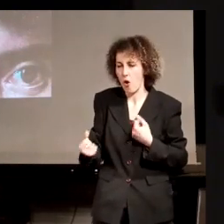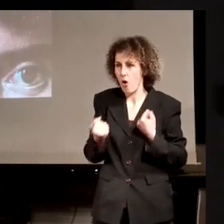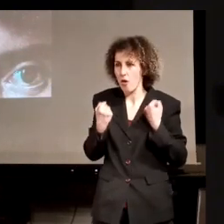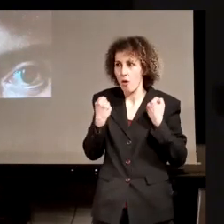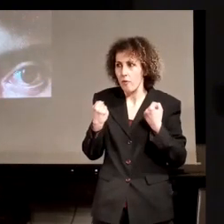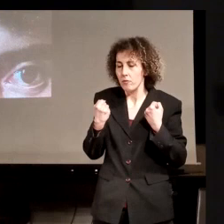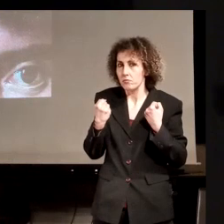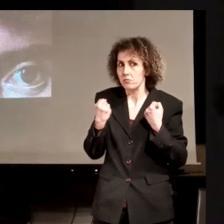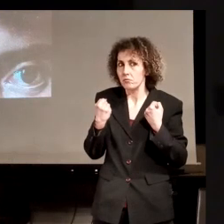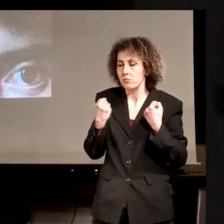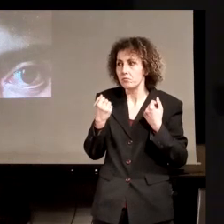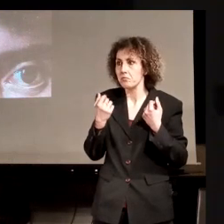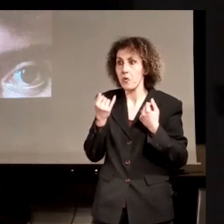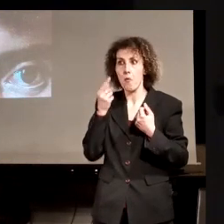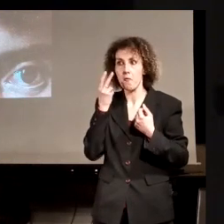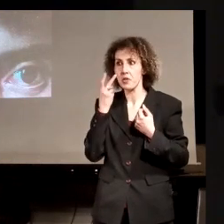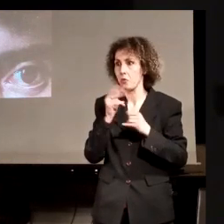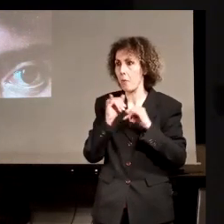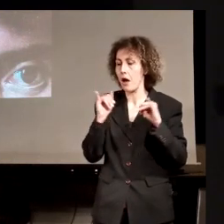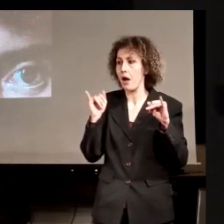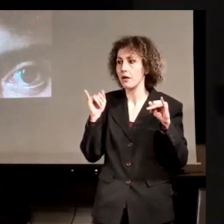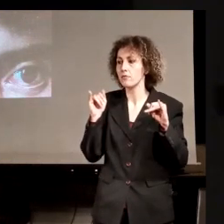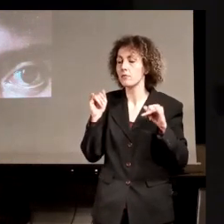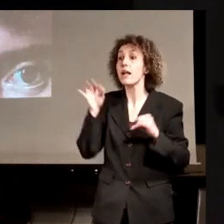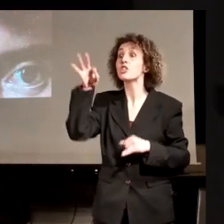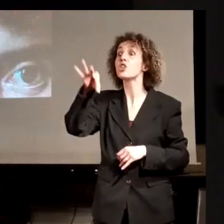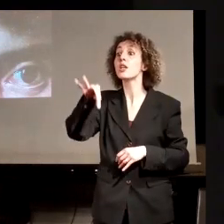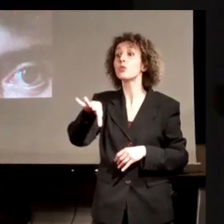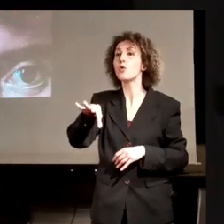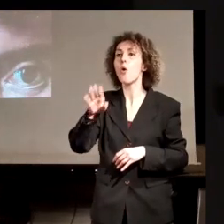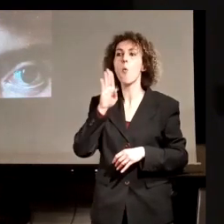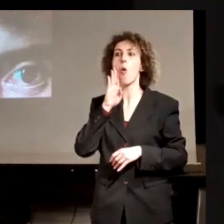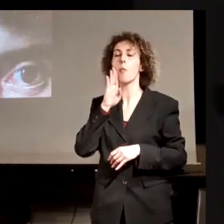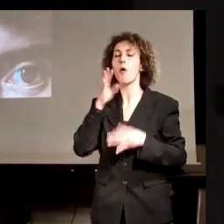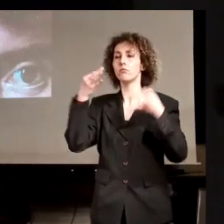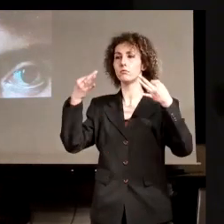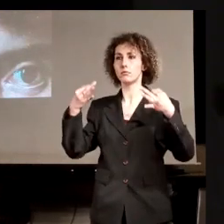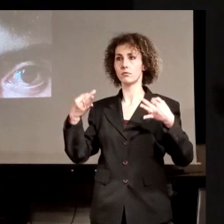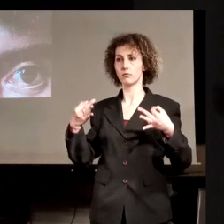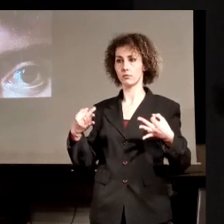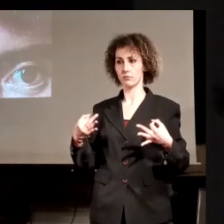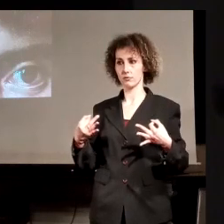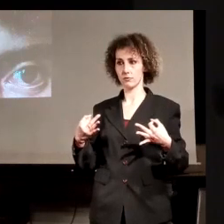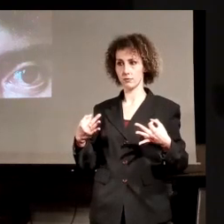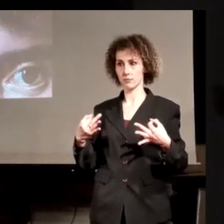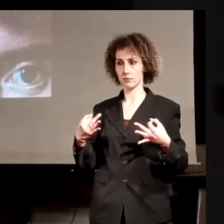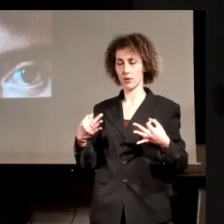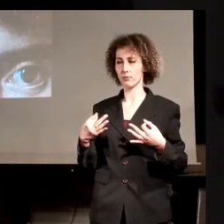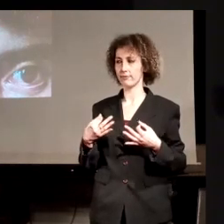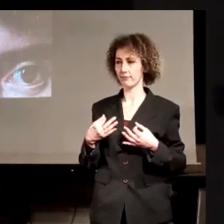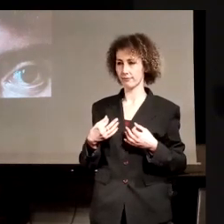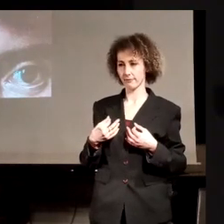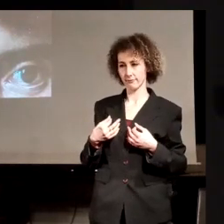e al centro quell'uomo glaciale col suo non ero